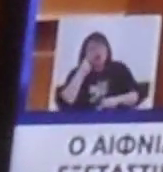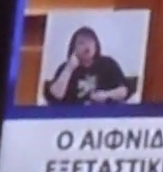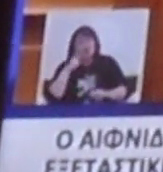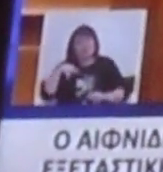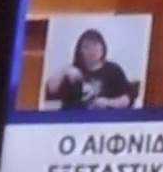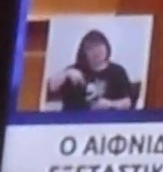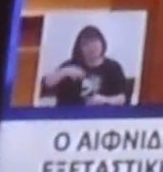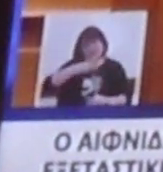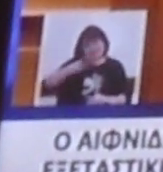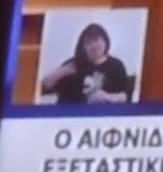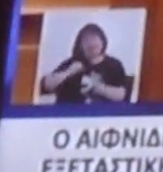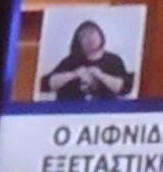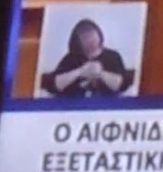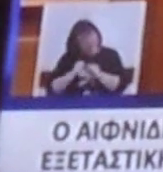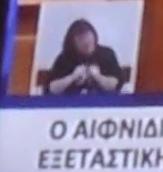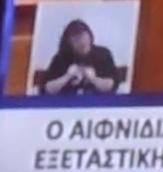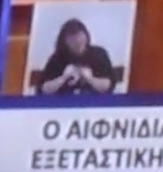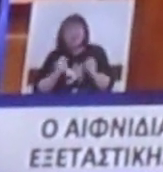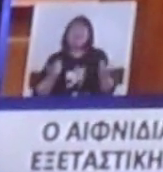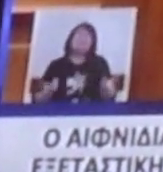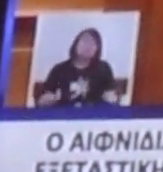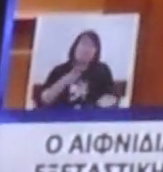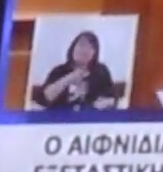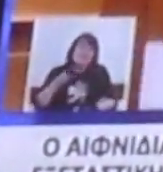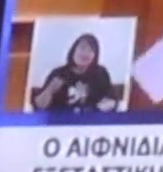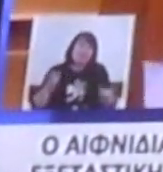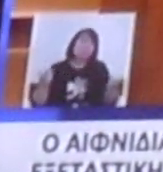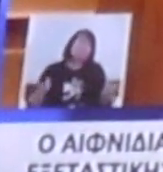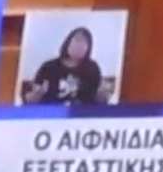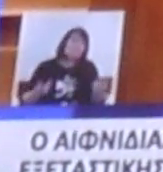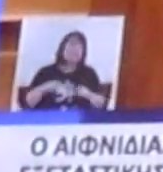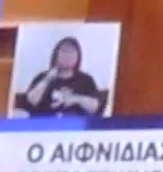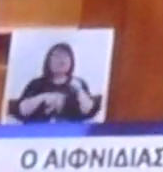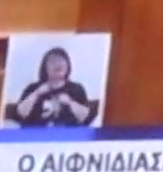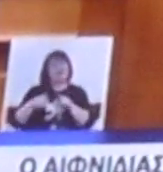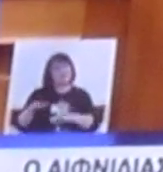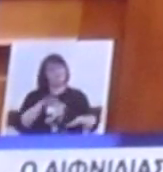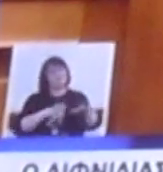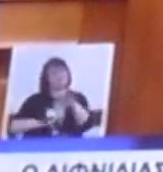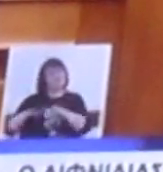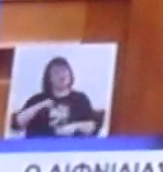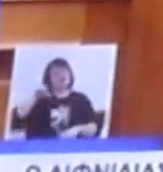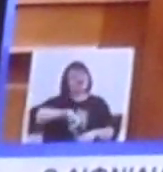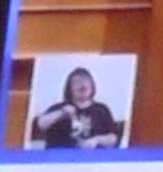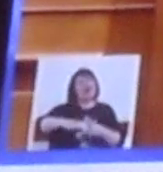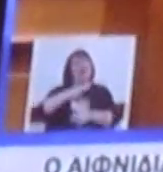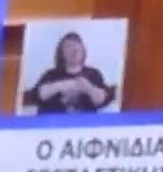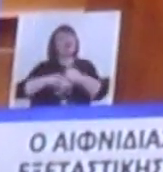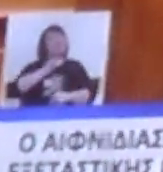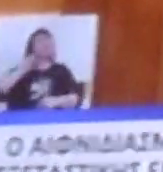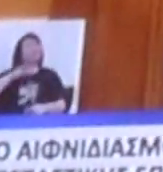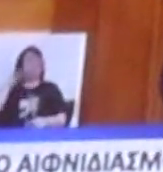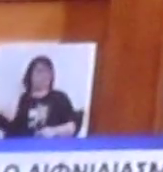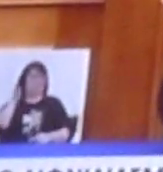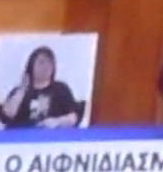Ενδεχομένως. Όχι, είπα ότι αντιλαμβάνομαι ότι για κομματικούς λόγους οι άλλοι να μην θέλουν να τα ψηφίσουν